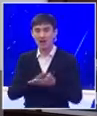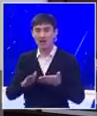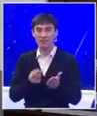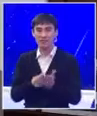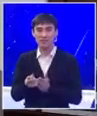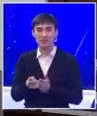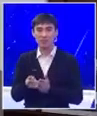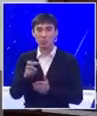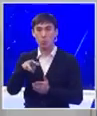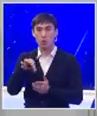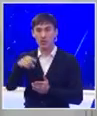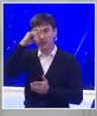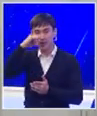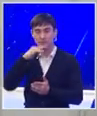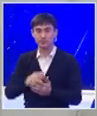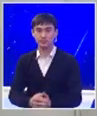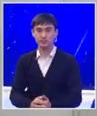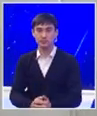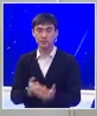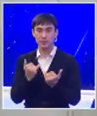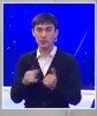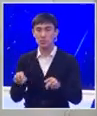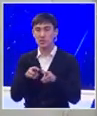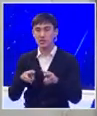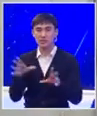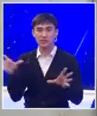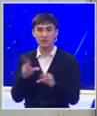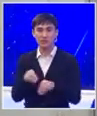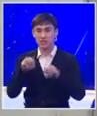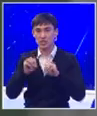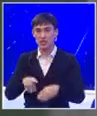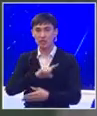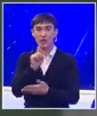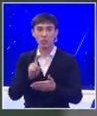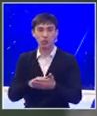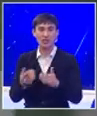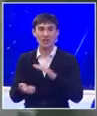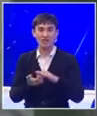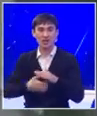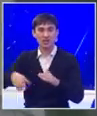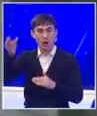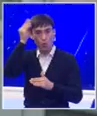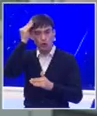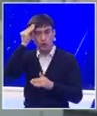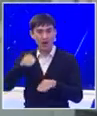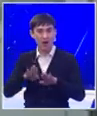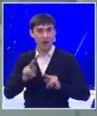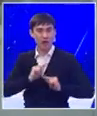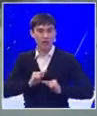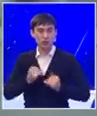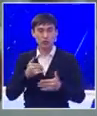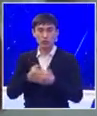манер к сегодня министерство повсеместно решает вопрос о нехватке научных кадров если до